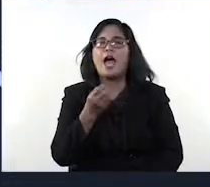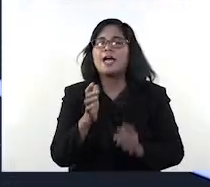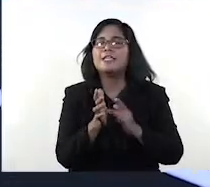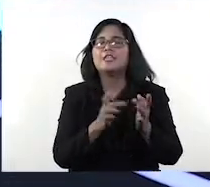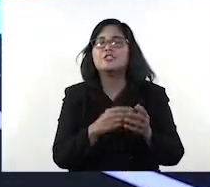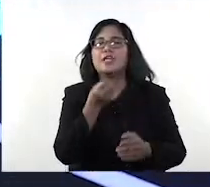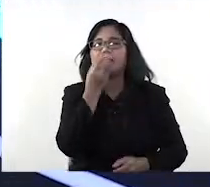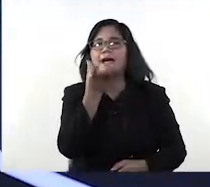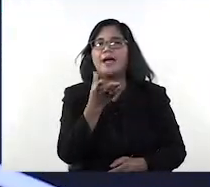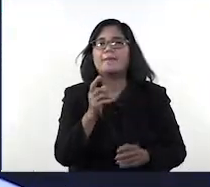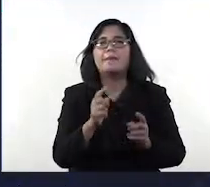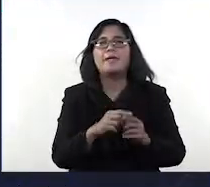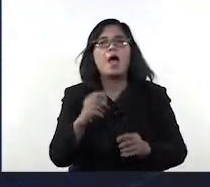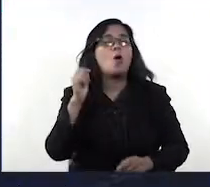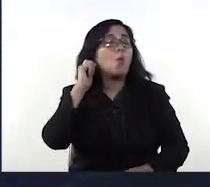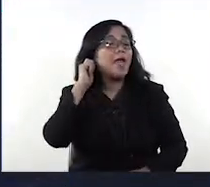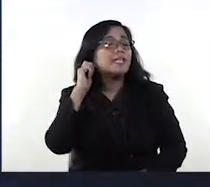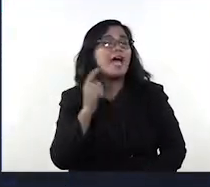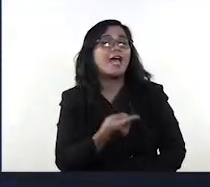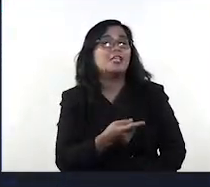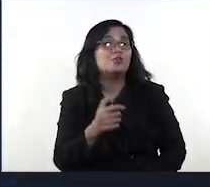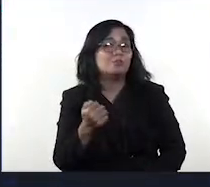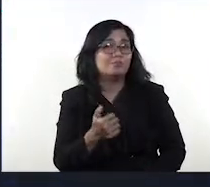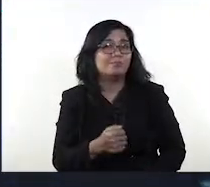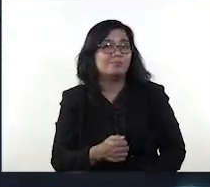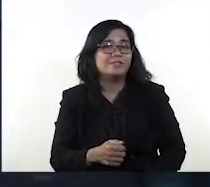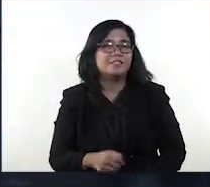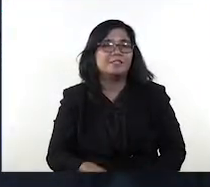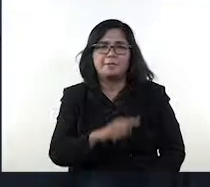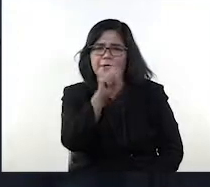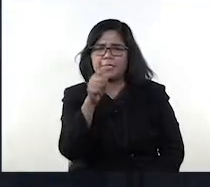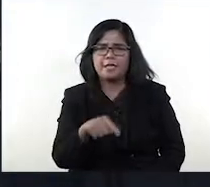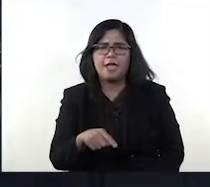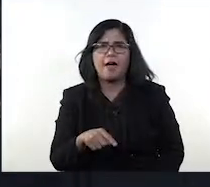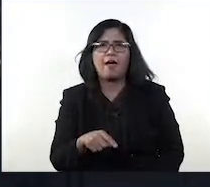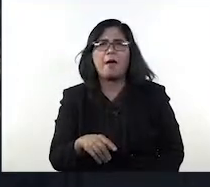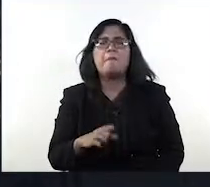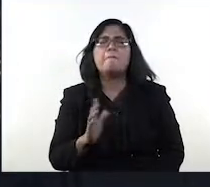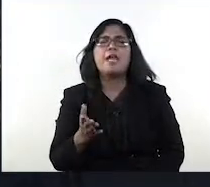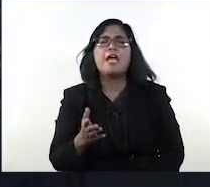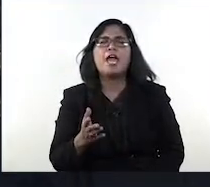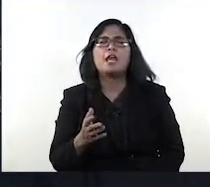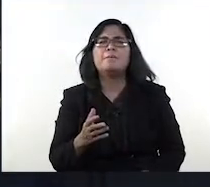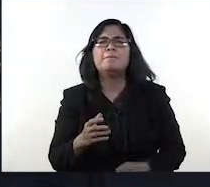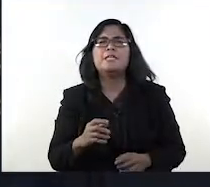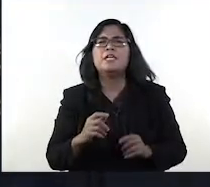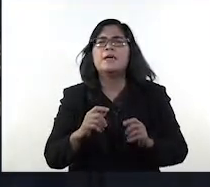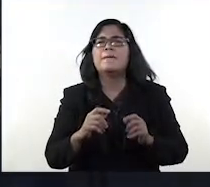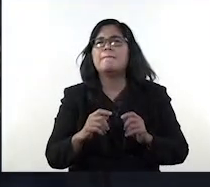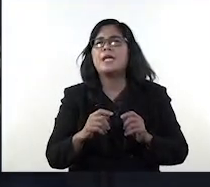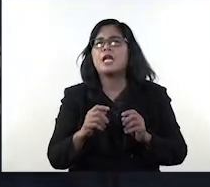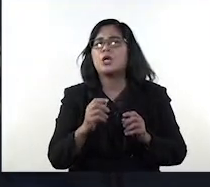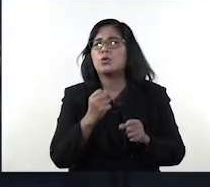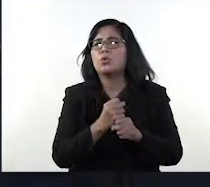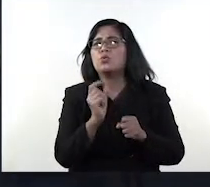Hai pertanyaan saya di mana lebih efektif Hai dasar pelacur kamu Dasar perempuan